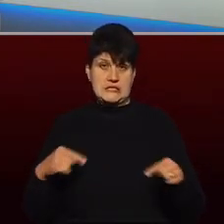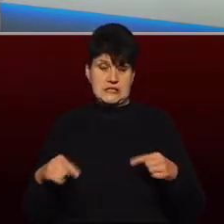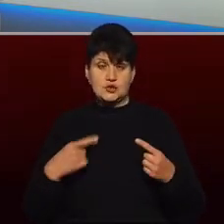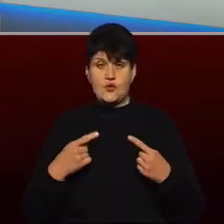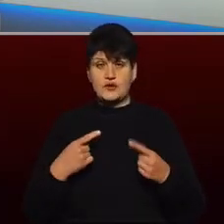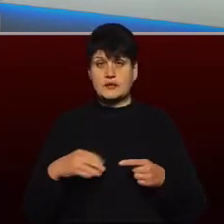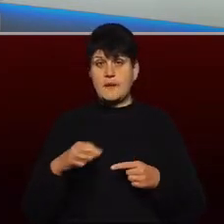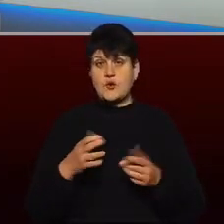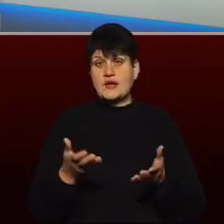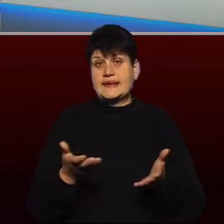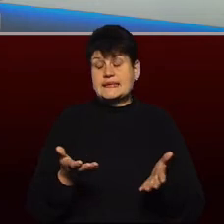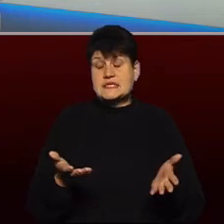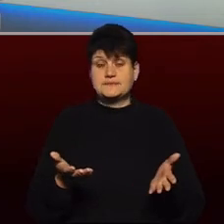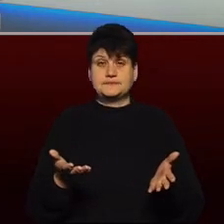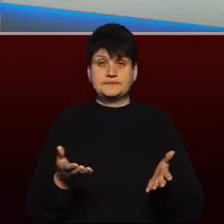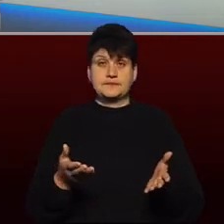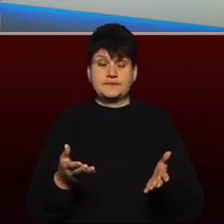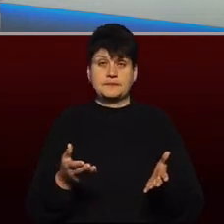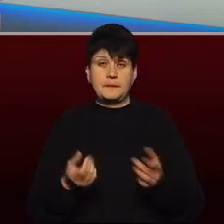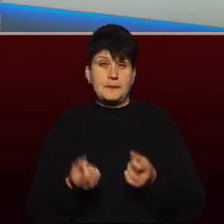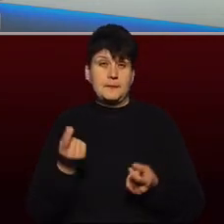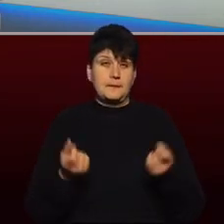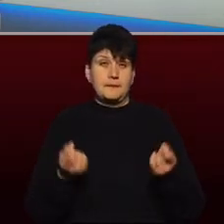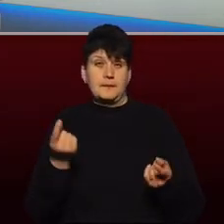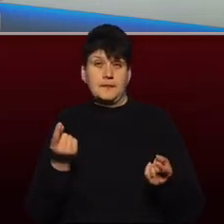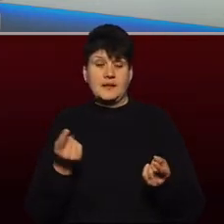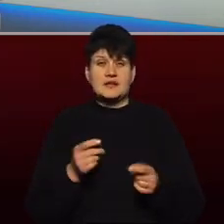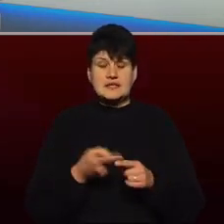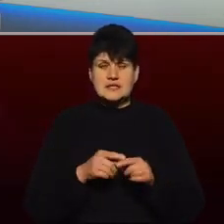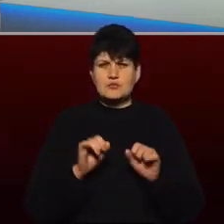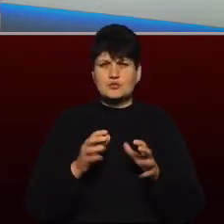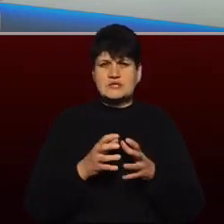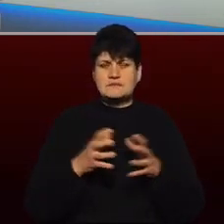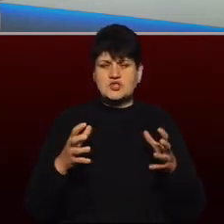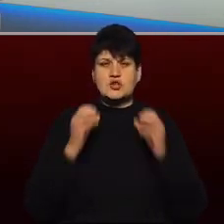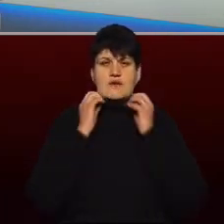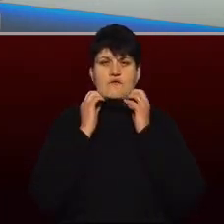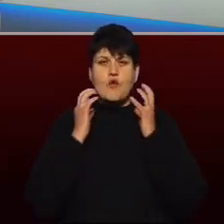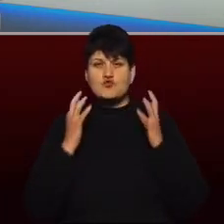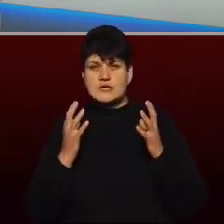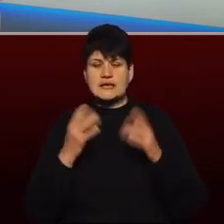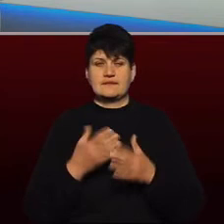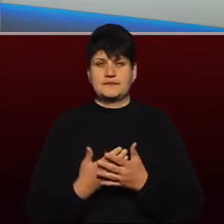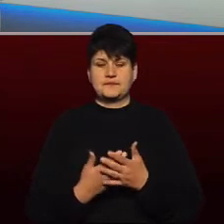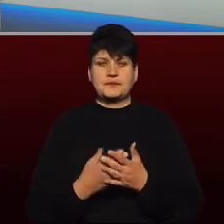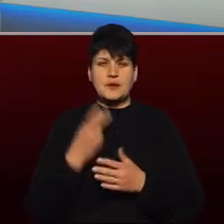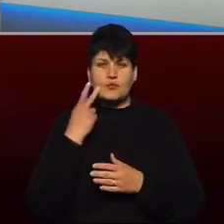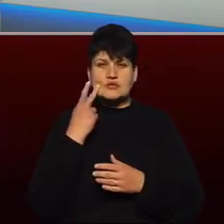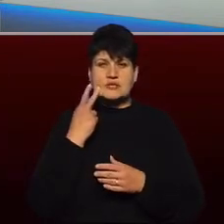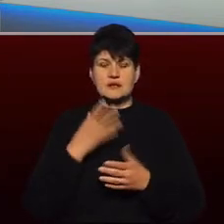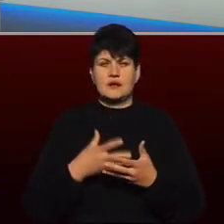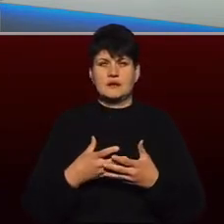такі дзвіночки ВІЛ-інфекції, це може бути збільшення лімфатичних вузлів, постійна діарея, нудота,